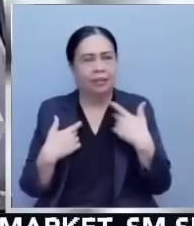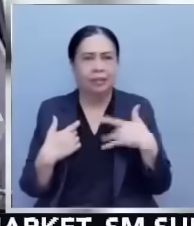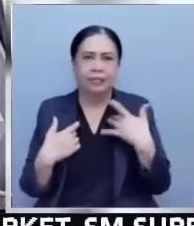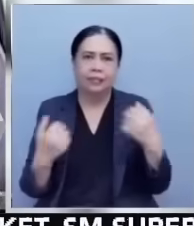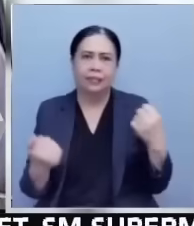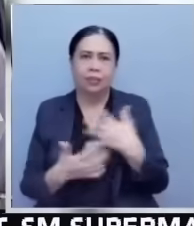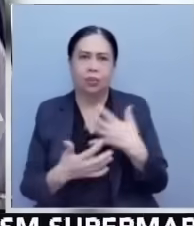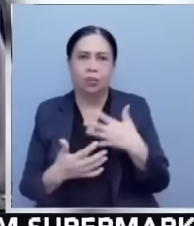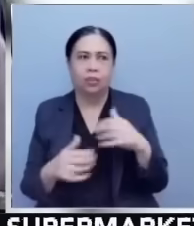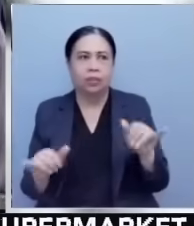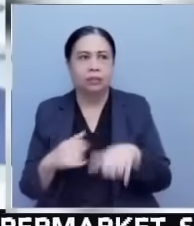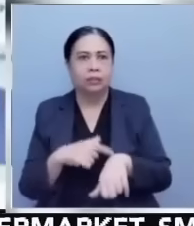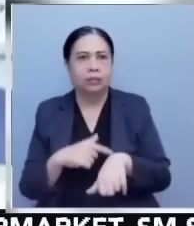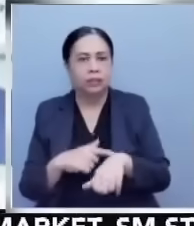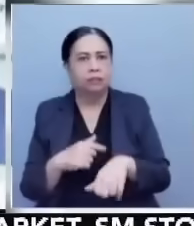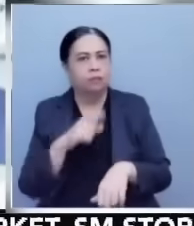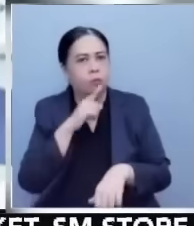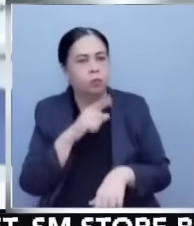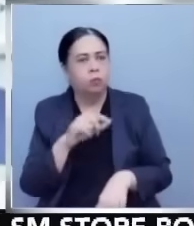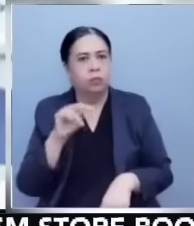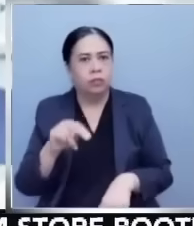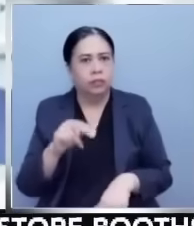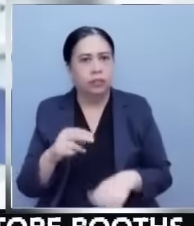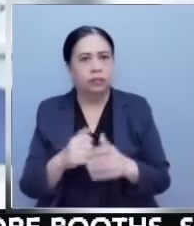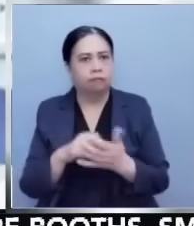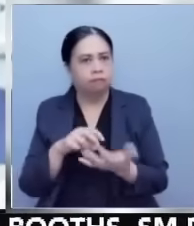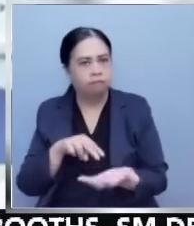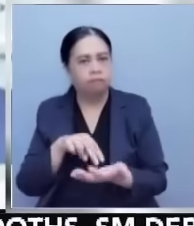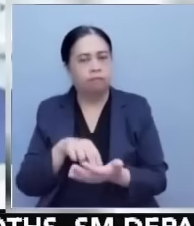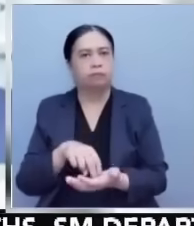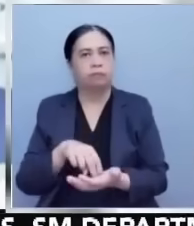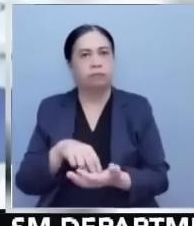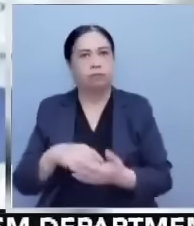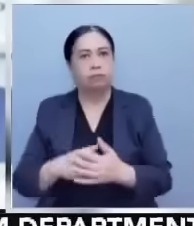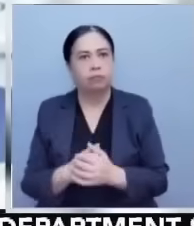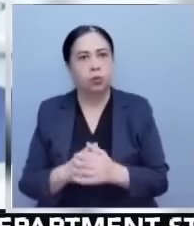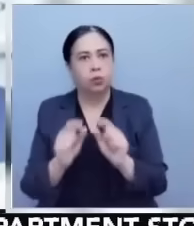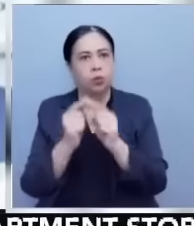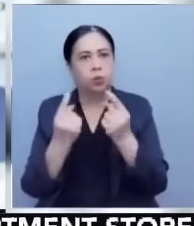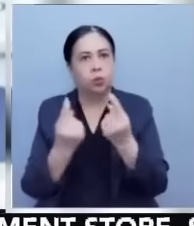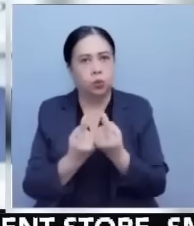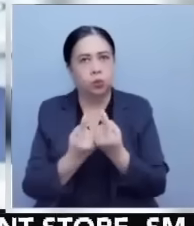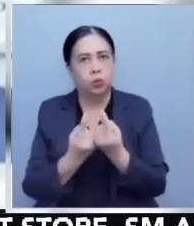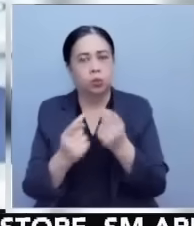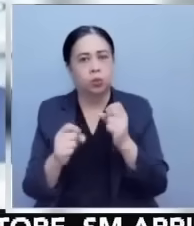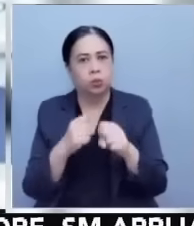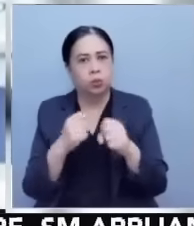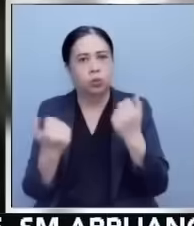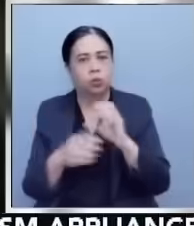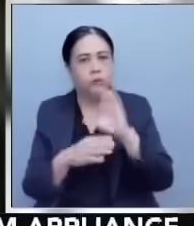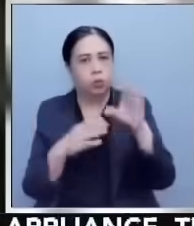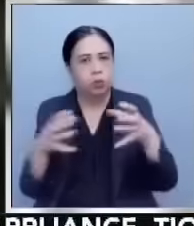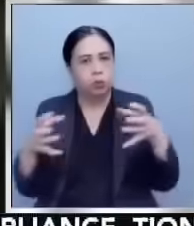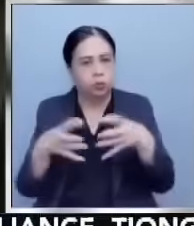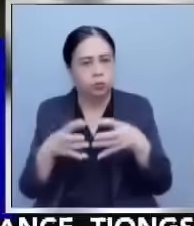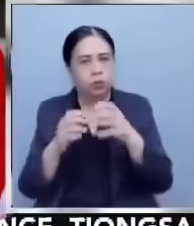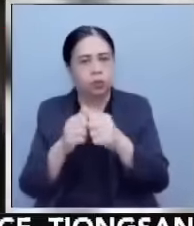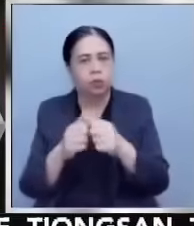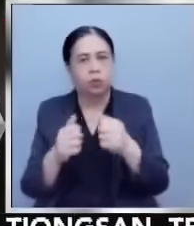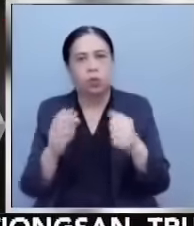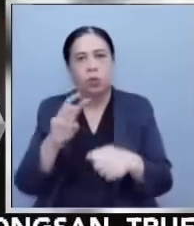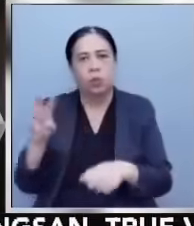time, kailangan mo talagang mag-stand out yung group nyo para ma-complete nyo yung mission sa West Philippine Sea. Thank you po